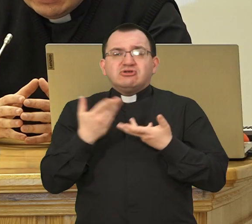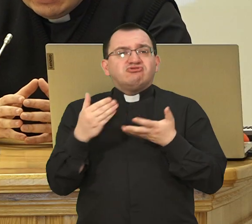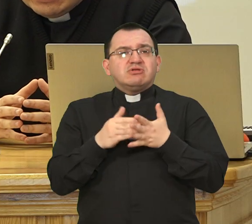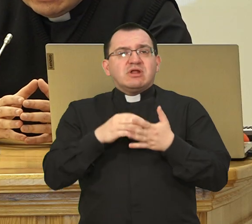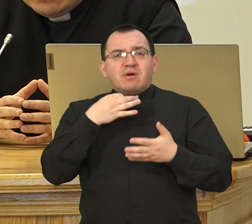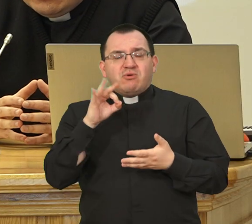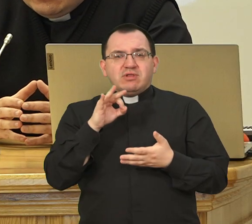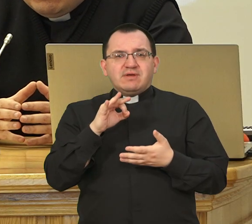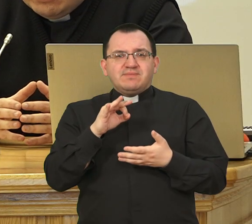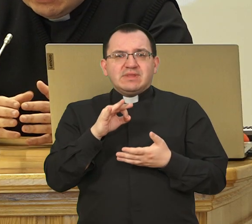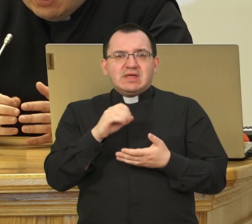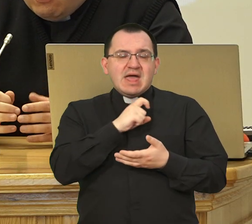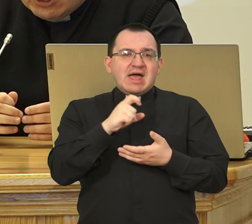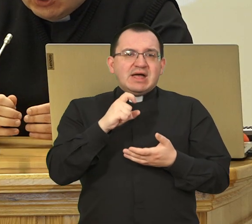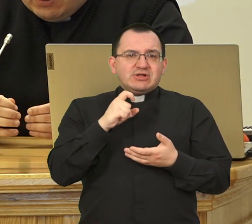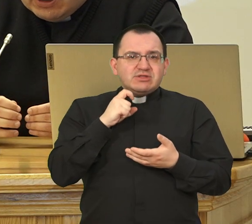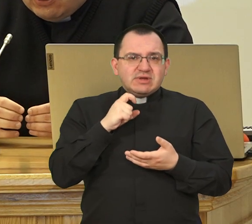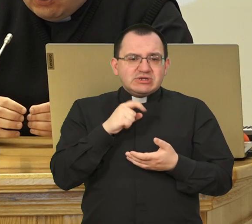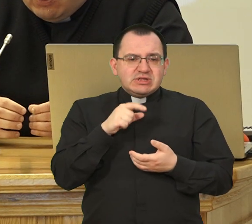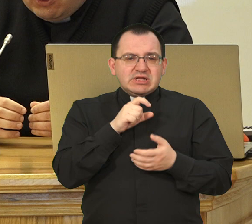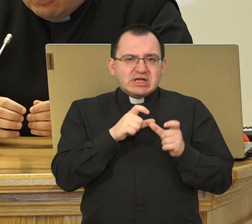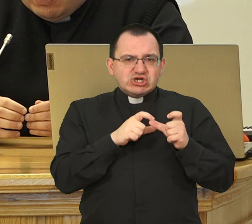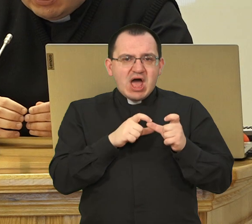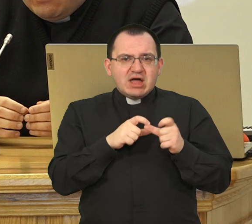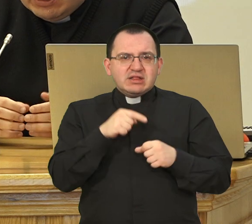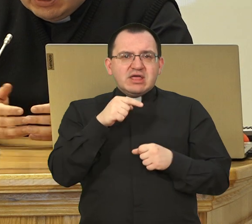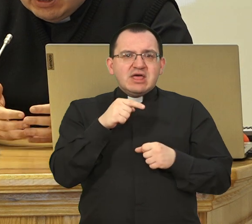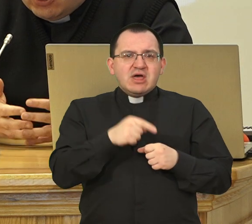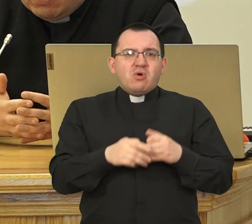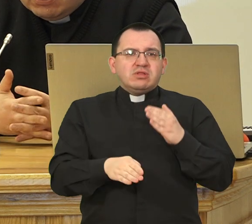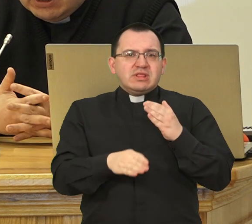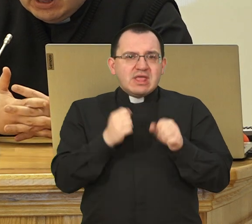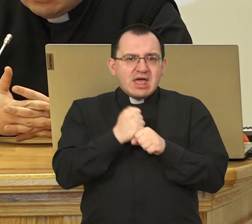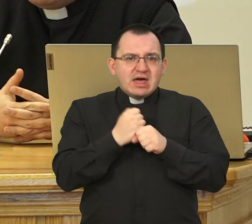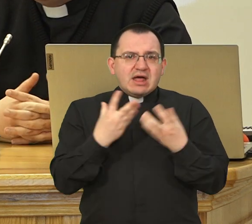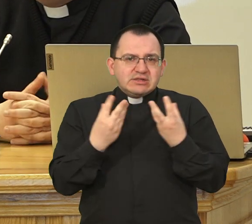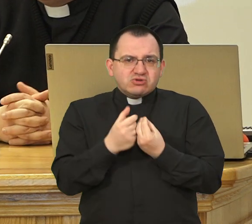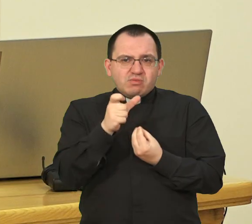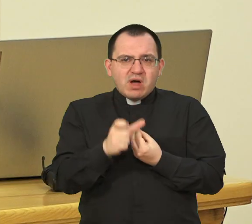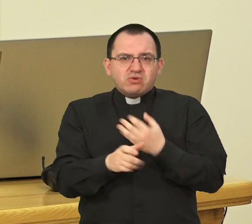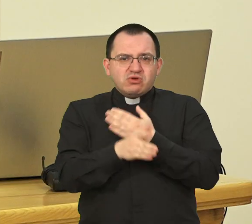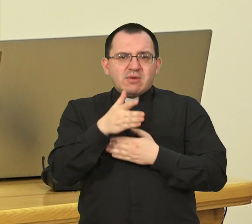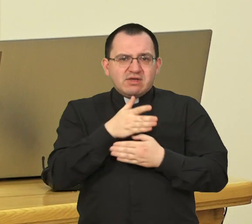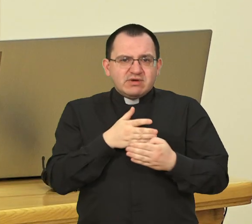put. Velečasni Šardi, povjerenik je za osobe s invaliditetom i njihove obitelji Varaždinske biskupije,